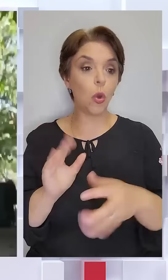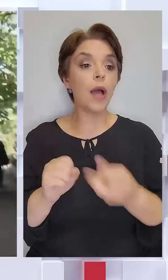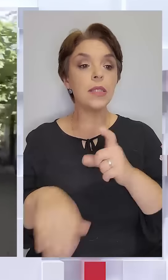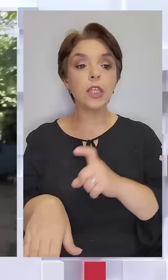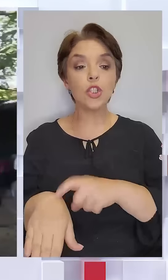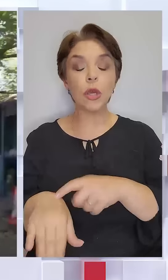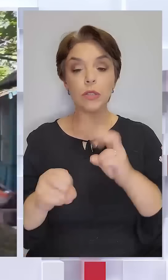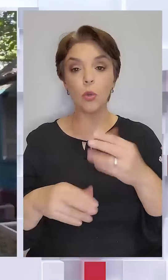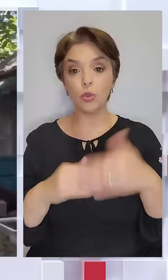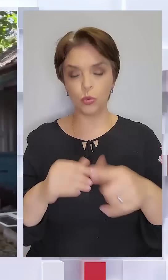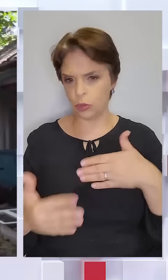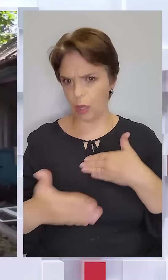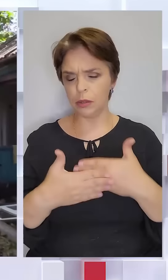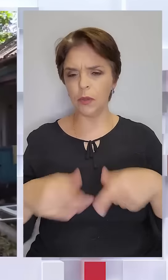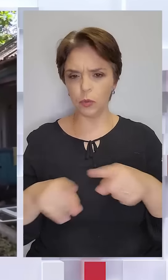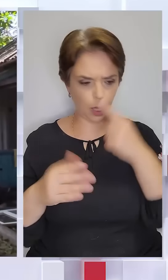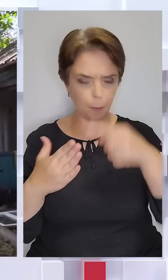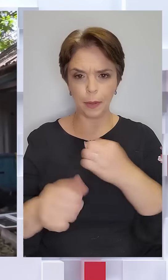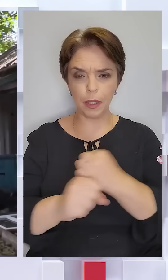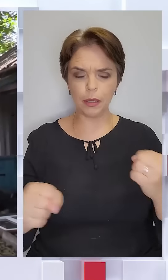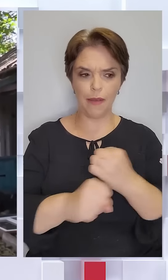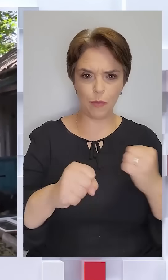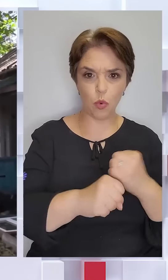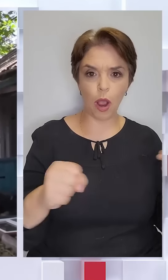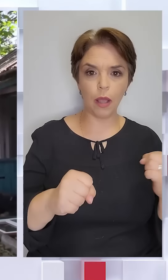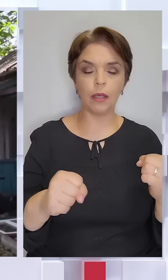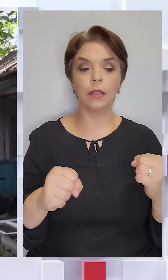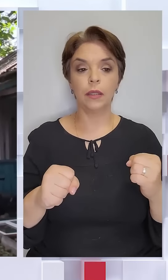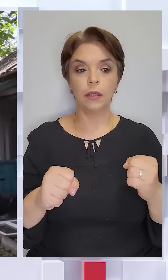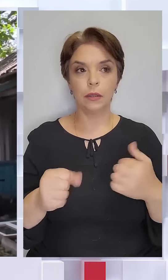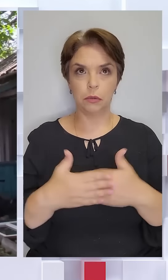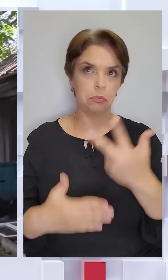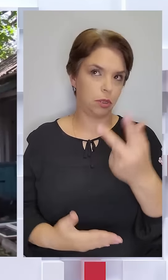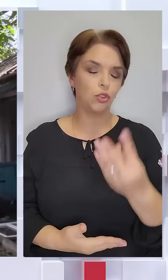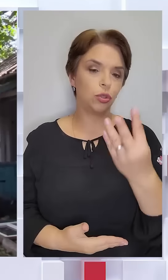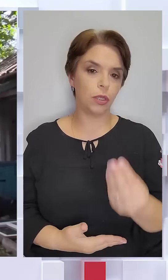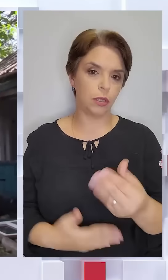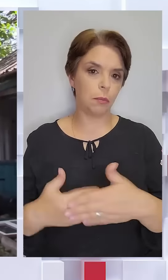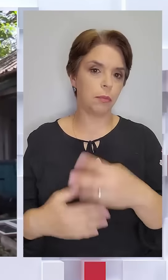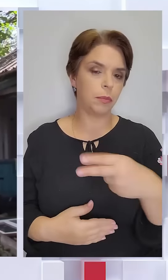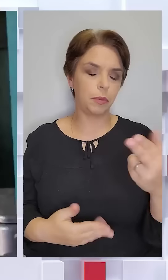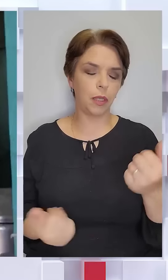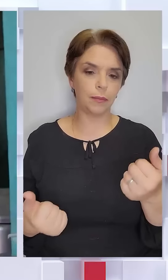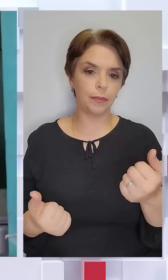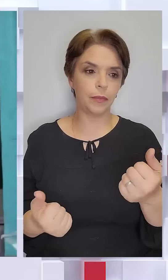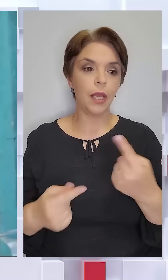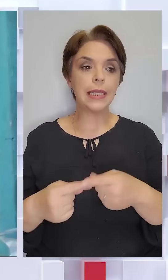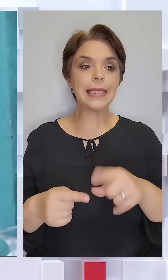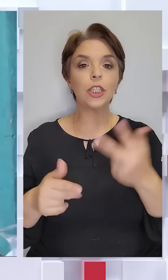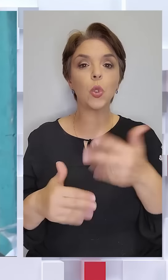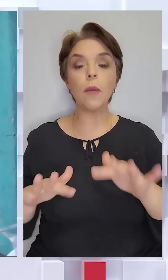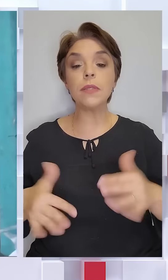скільки часу, от як уже тут активно так прилітає, вибухає? Ну, дня 3-4. Дня 3-4, да? Так. Ці